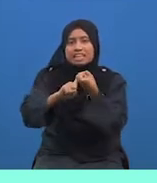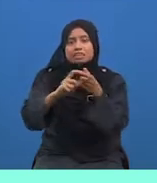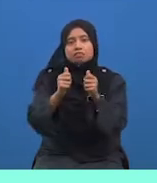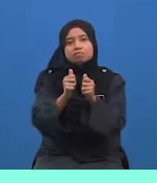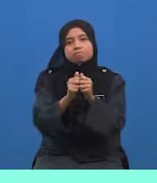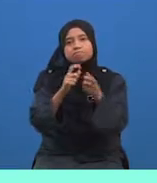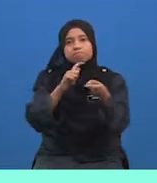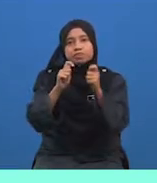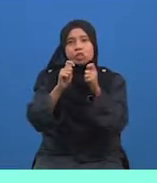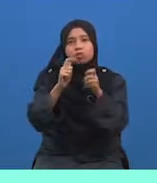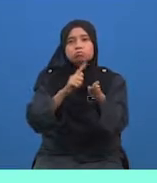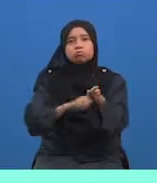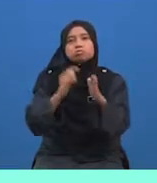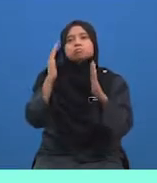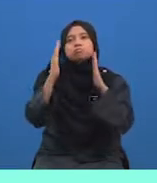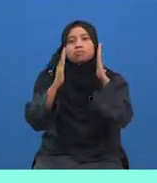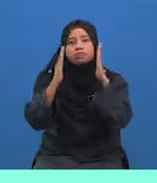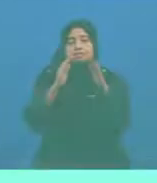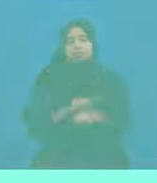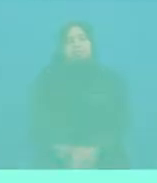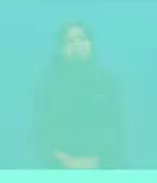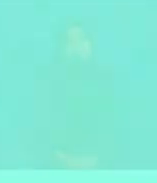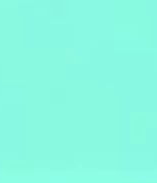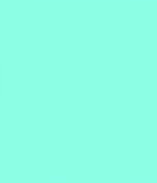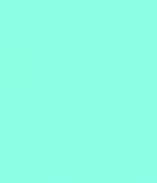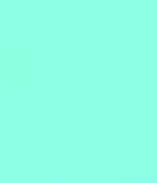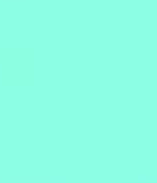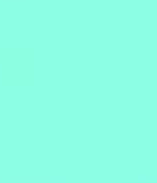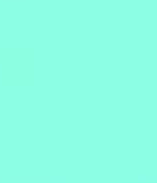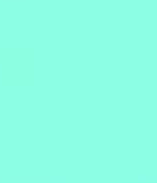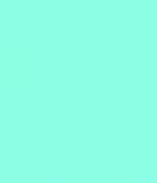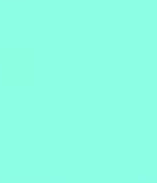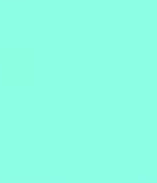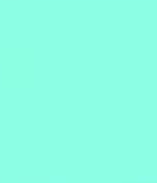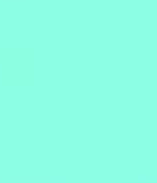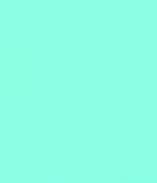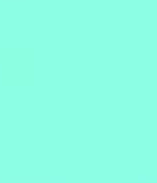dengan telekomunikasi di Malaysia.